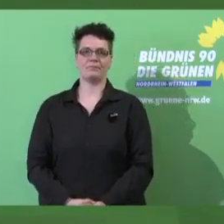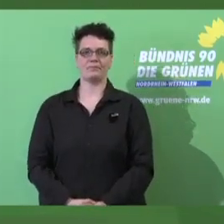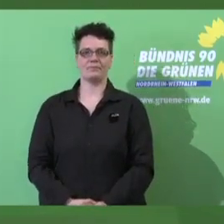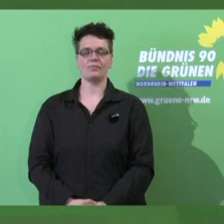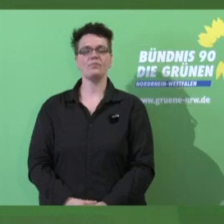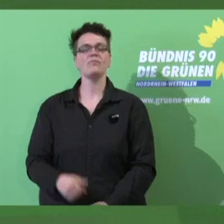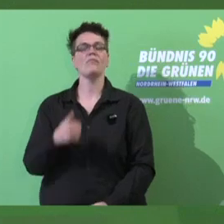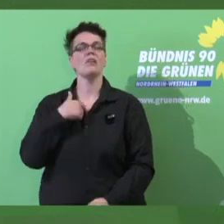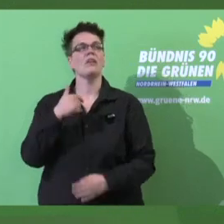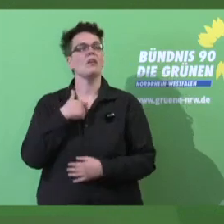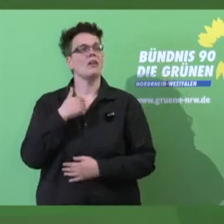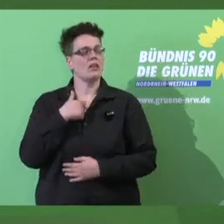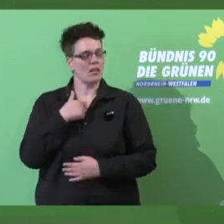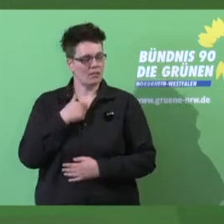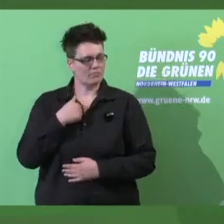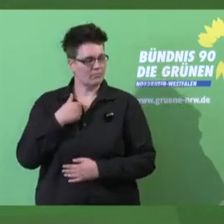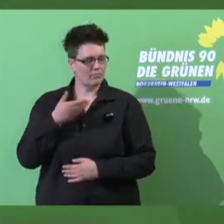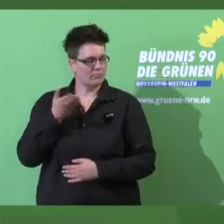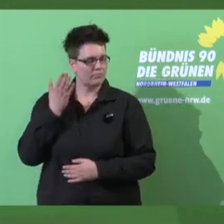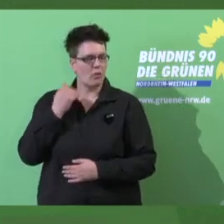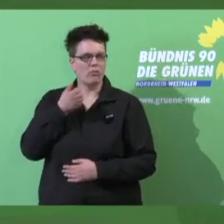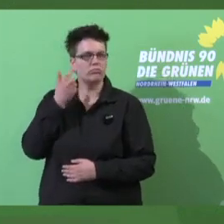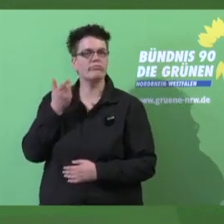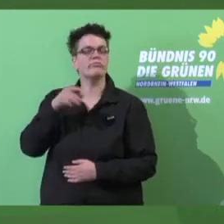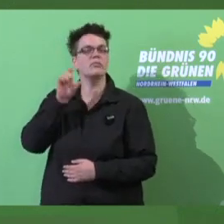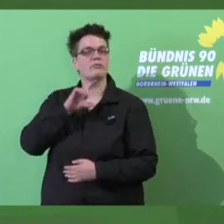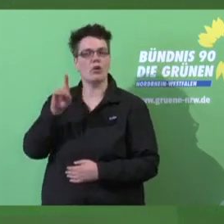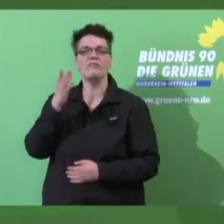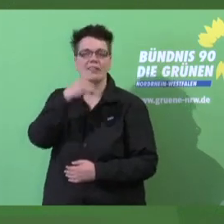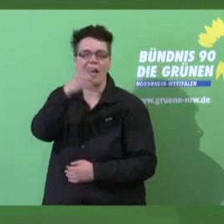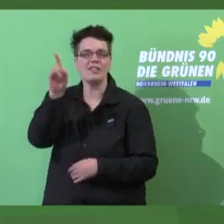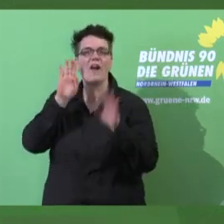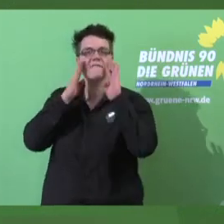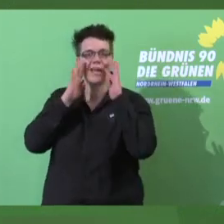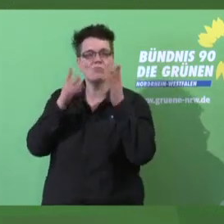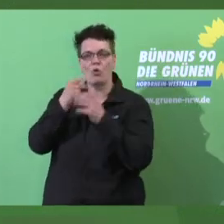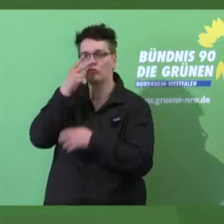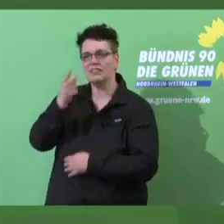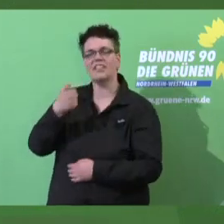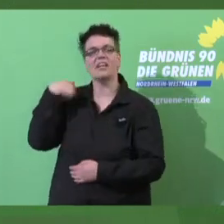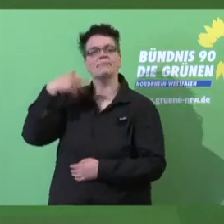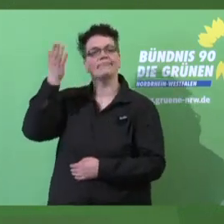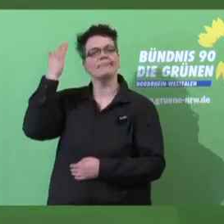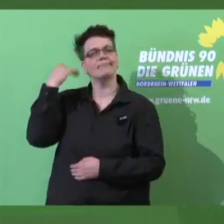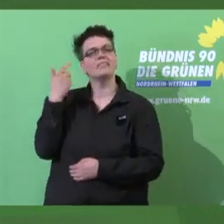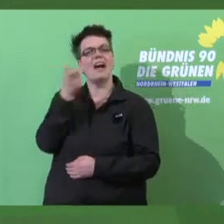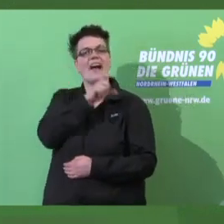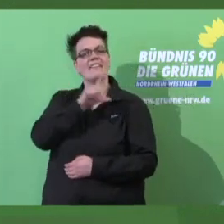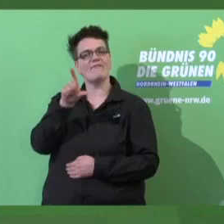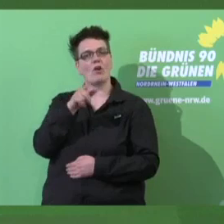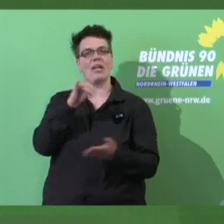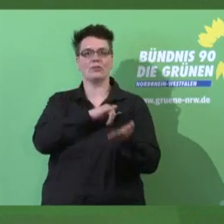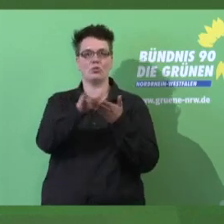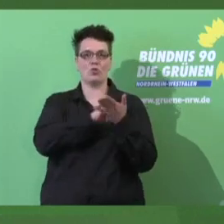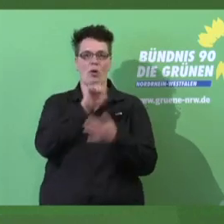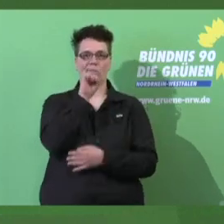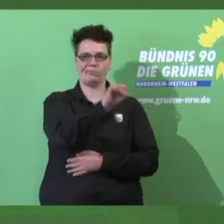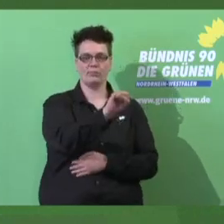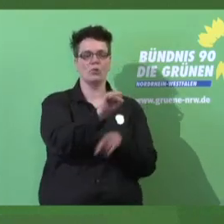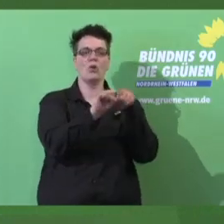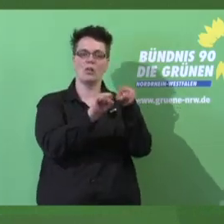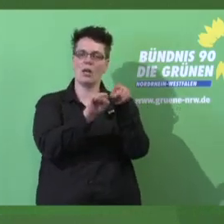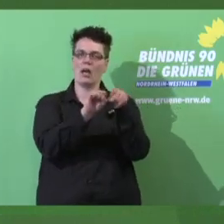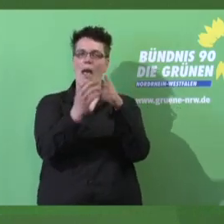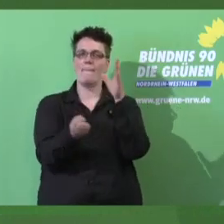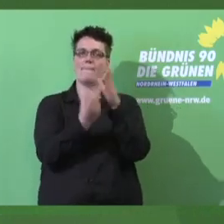Ich war vor einigen Wochen, vielleicht haben einige das bei Facebook verfolgt, in New York eine Woche, und da hat Bloomberg mit einem Programm in den